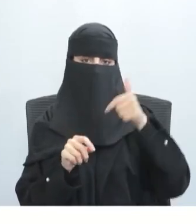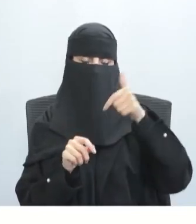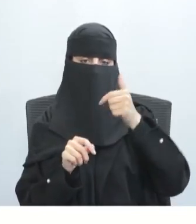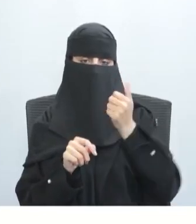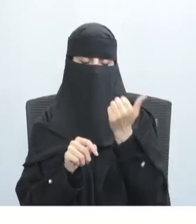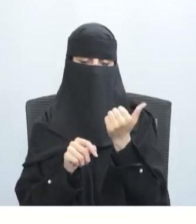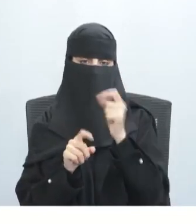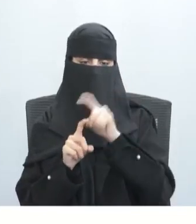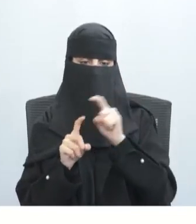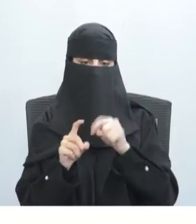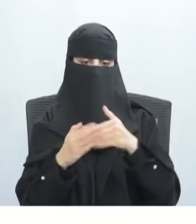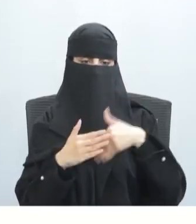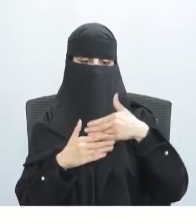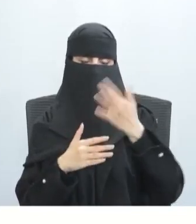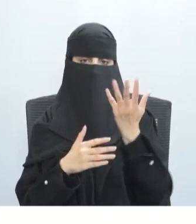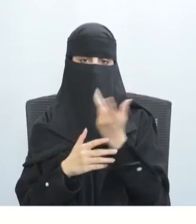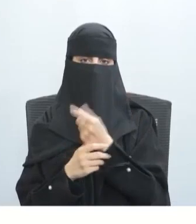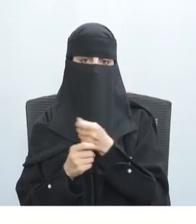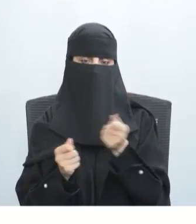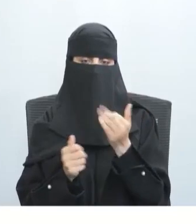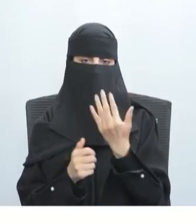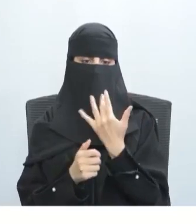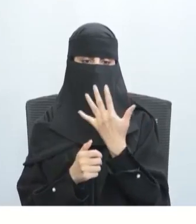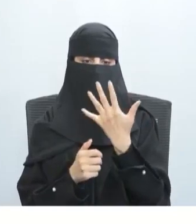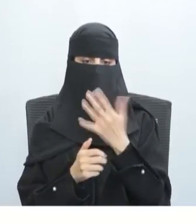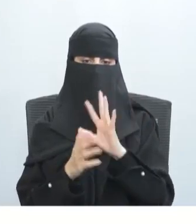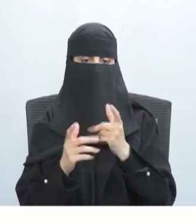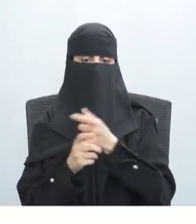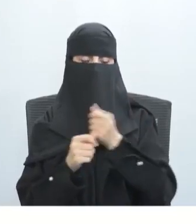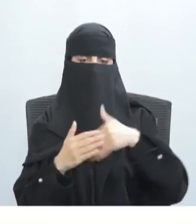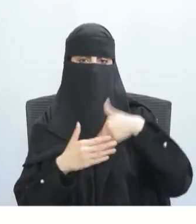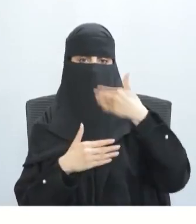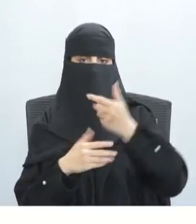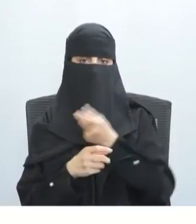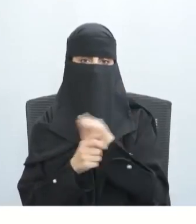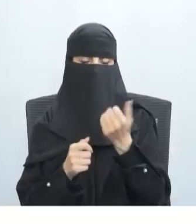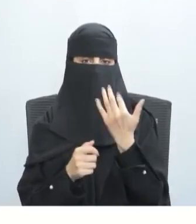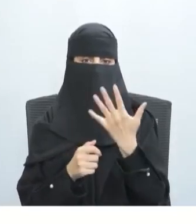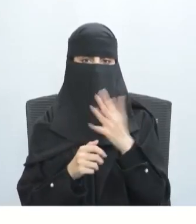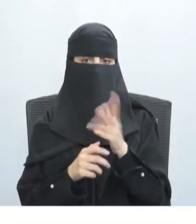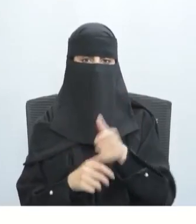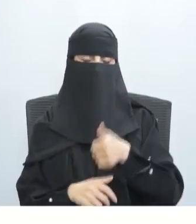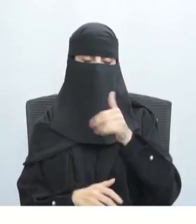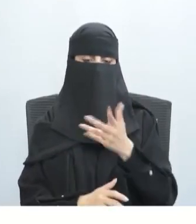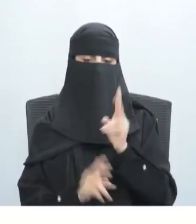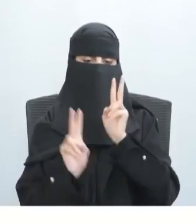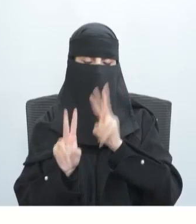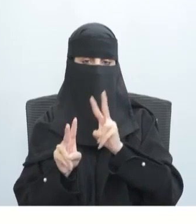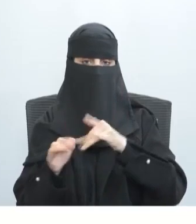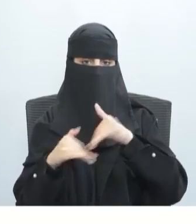لمده خمس سنوات ما المبلغ الذي ستحصل عليه بعد خمس سنوات بنفس